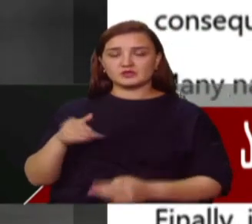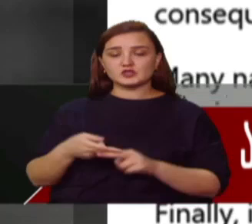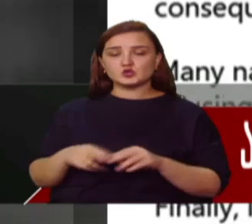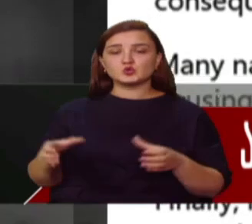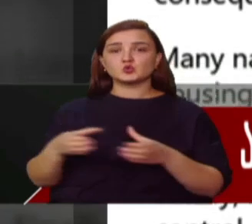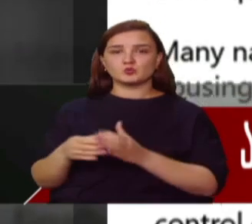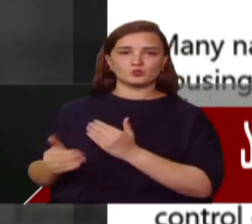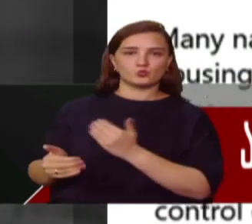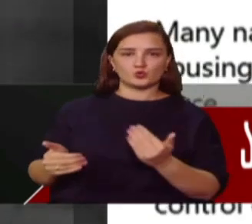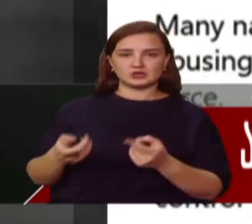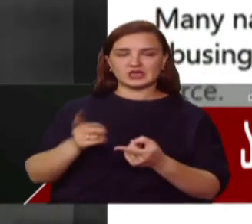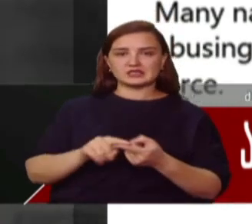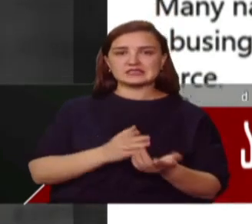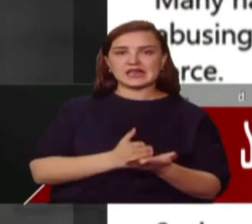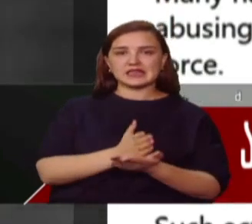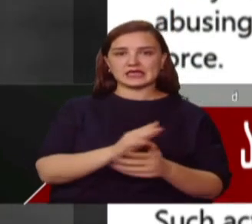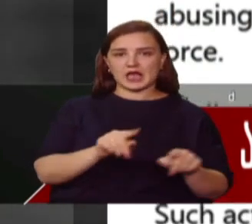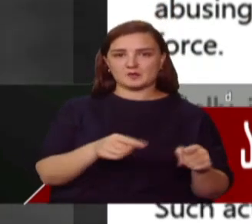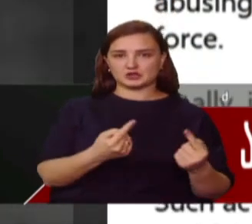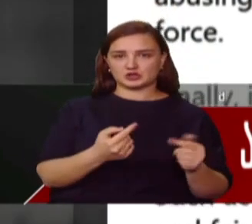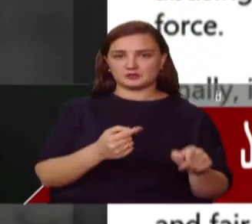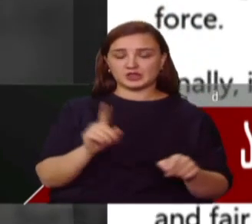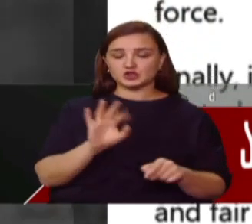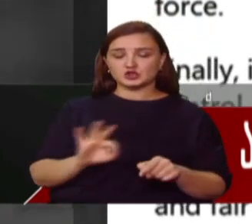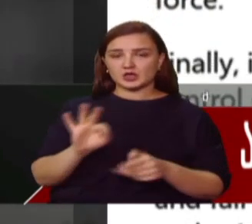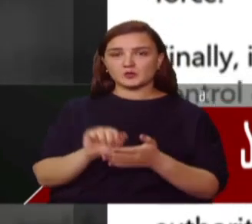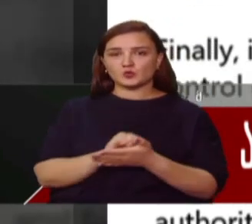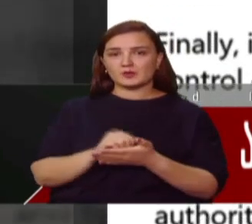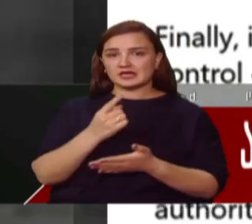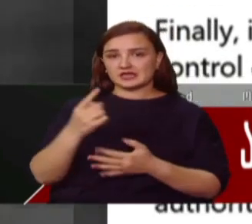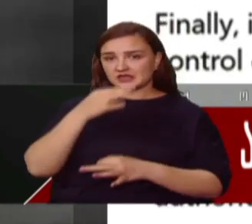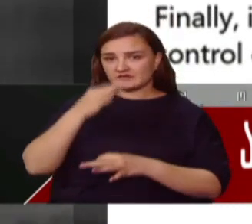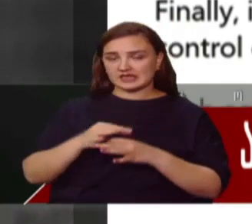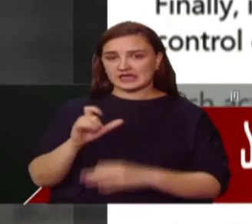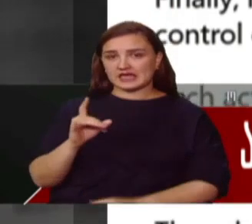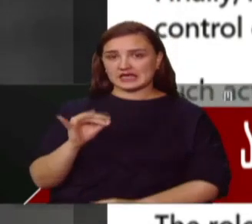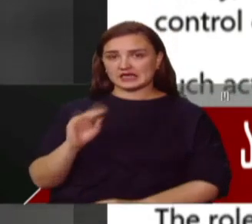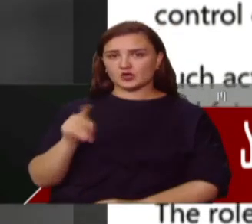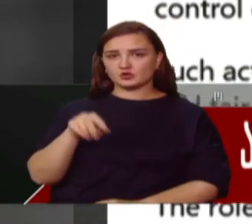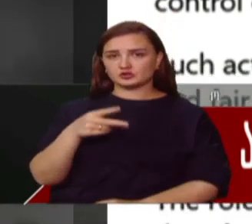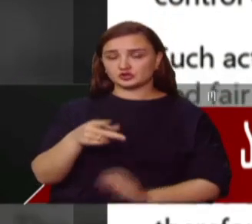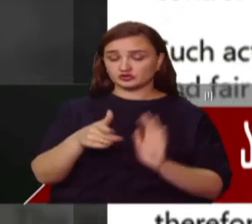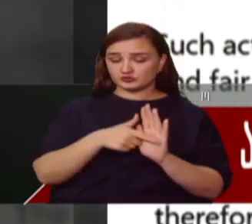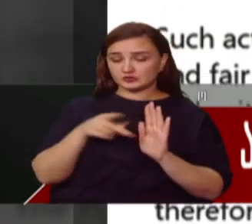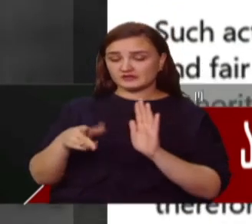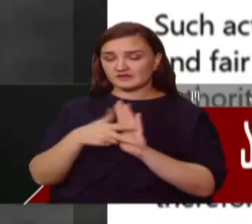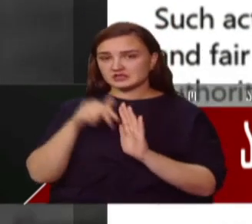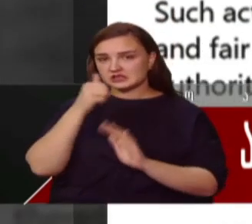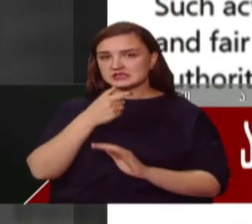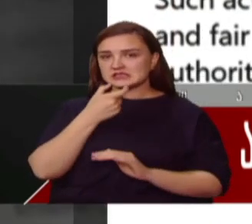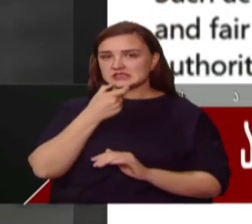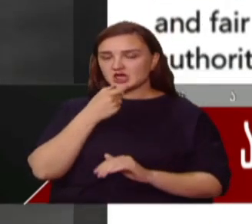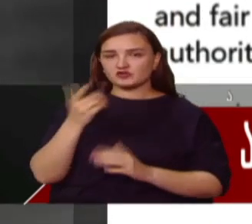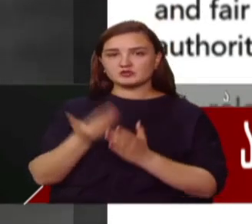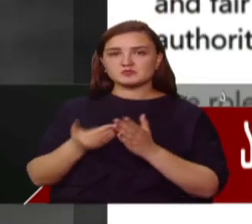კი დაკავშირებულია სტრატეგია აღმაშენებელთან. რაც შეეხება დოკუმენტის ერთ-ერთ ავტორს, ერიკ კროსის 2007-2008 წლებში მიხეილ